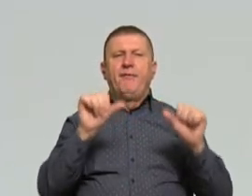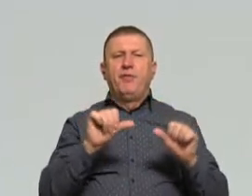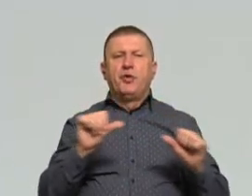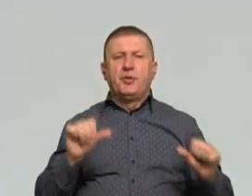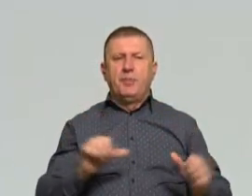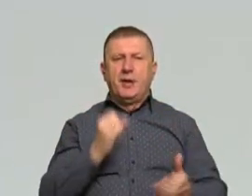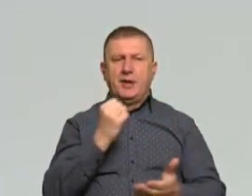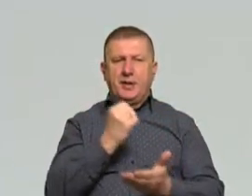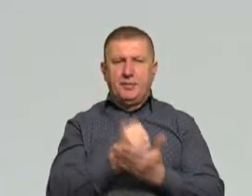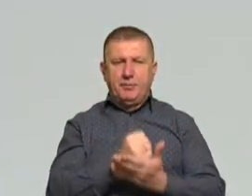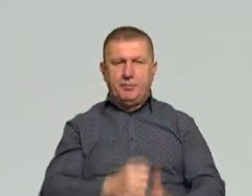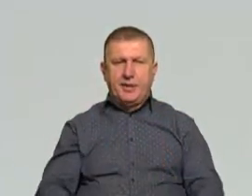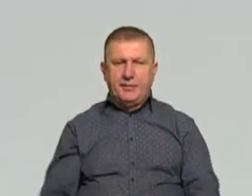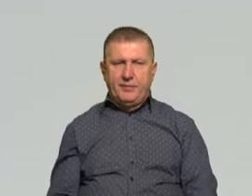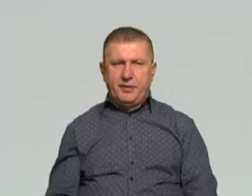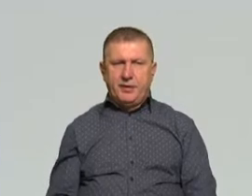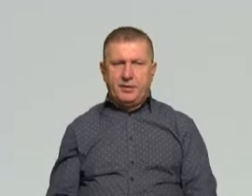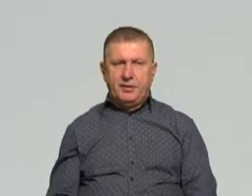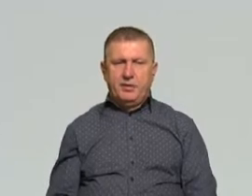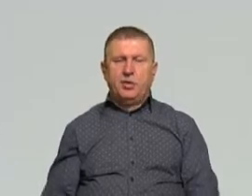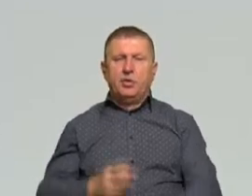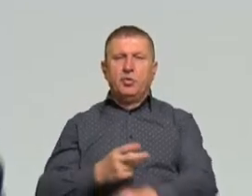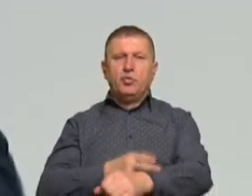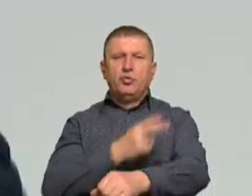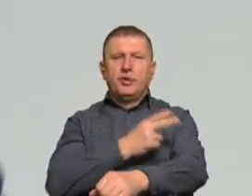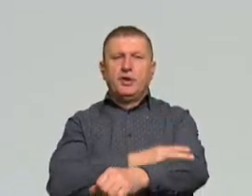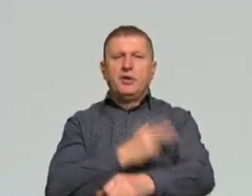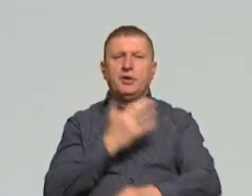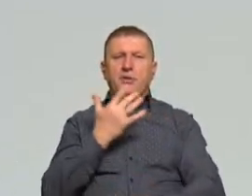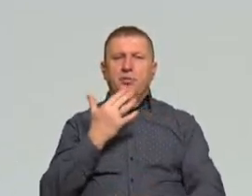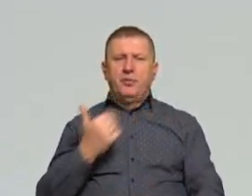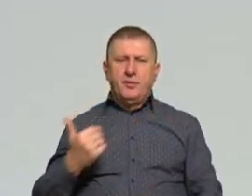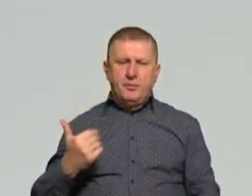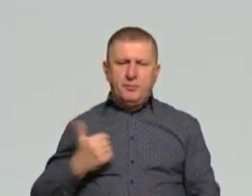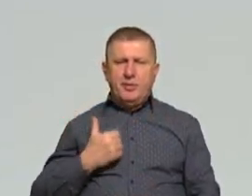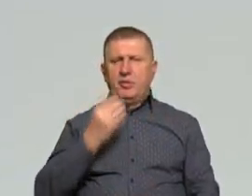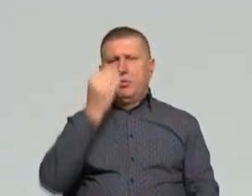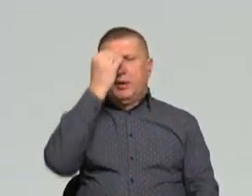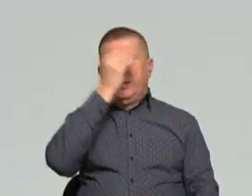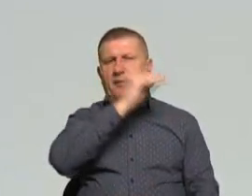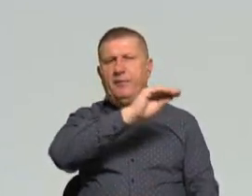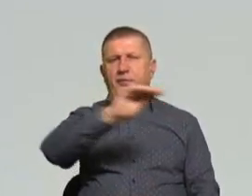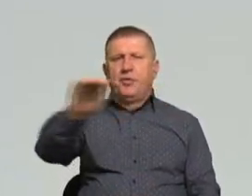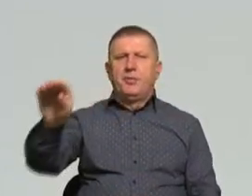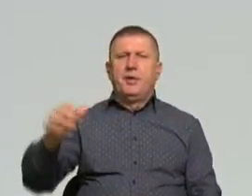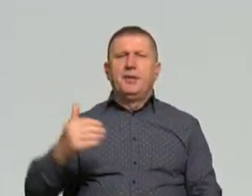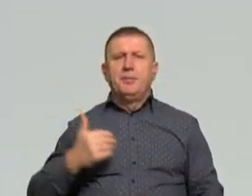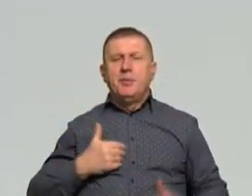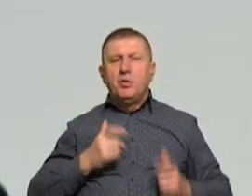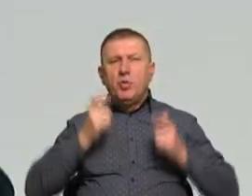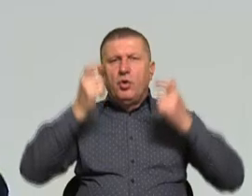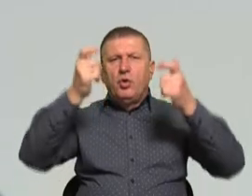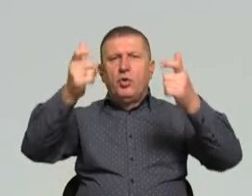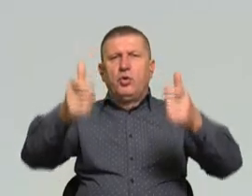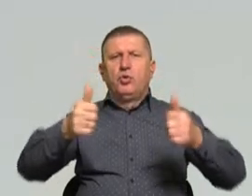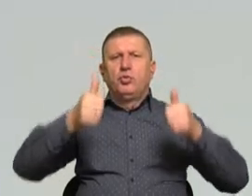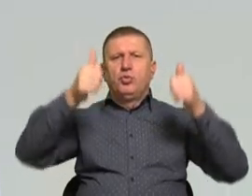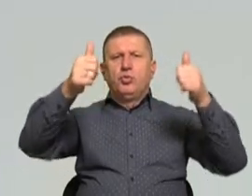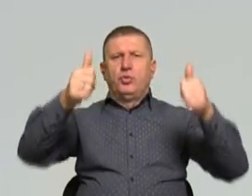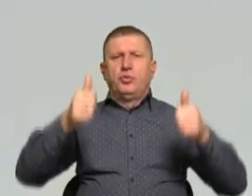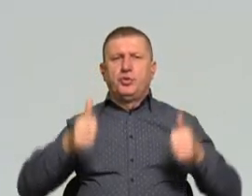Często tak jest. Często urzędnicy mówią, no a przecież była informacja, zostało to ogłoszone, procedura